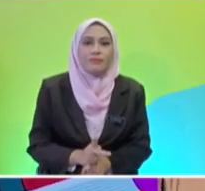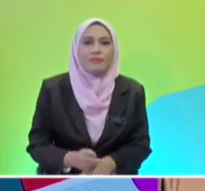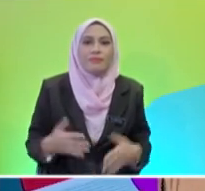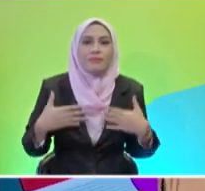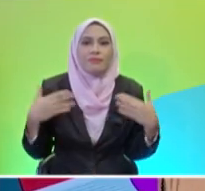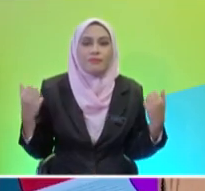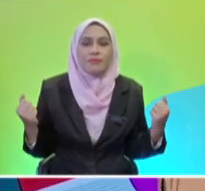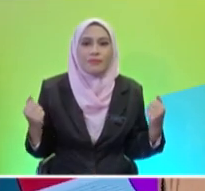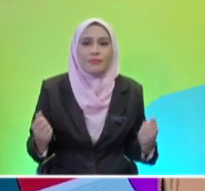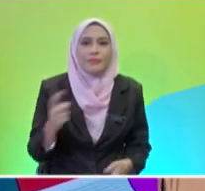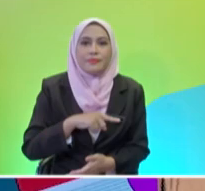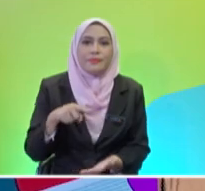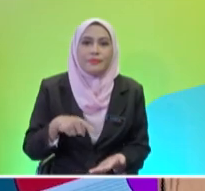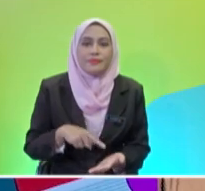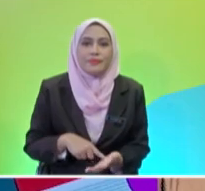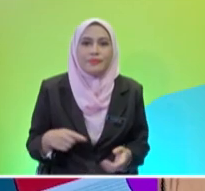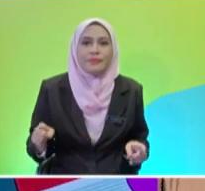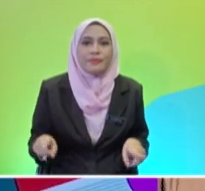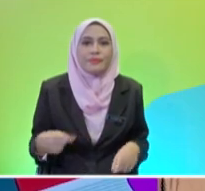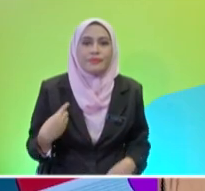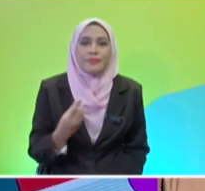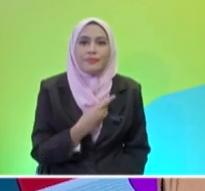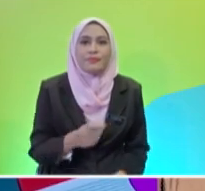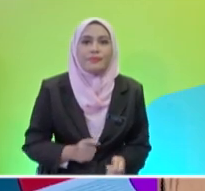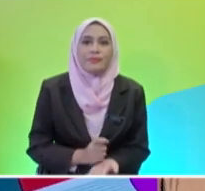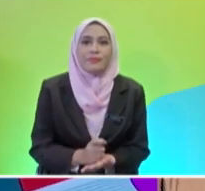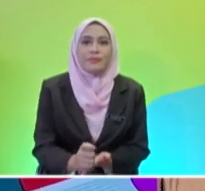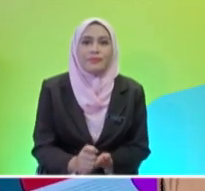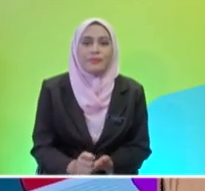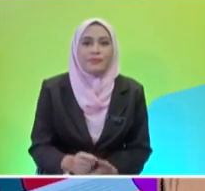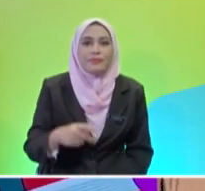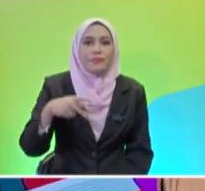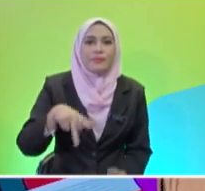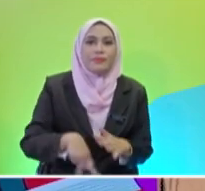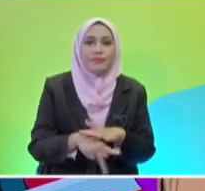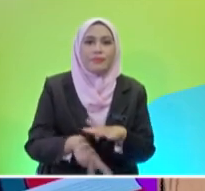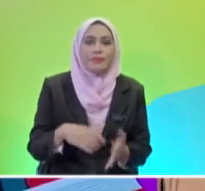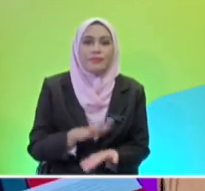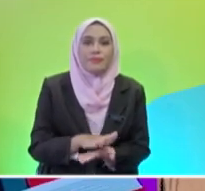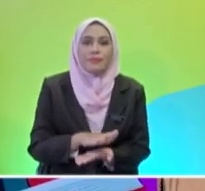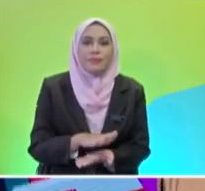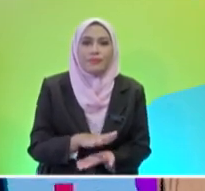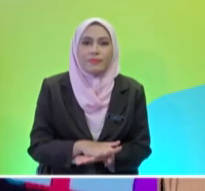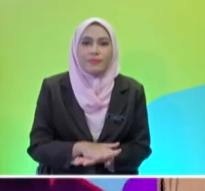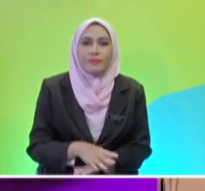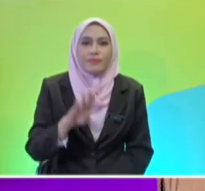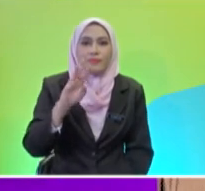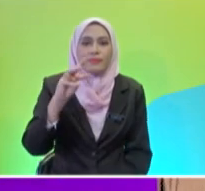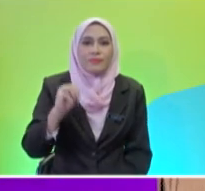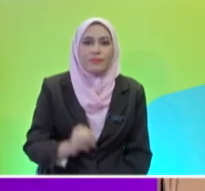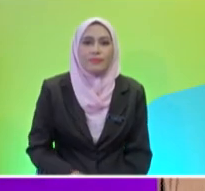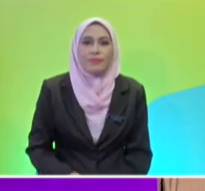hari ini pastinya kita nak teruskan dengan slot prasekolah bagi mata pelajaran Bahasa Melayu. Kita nak belajar mengenai